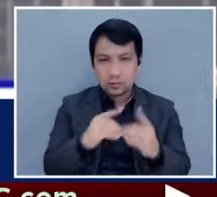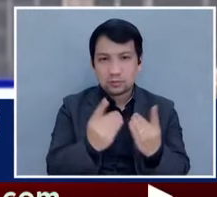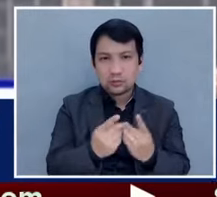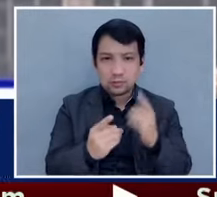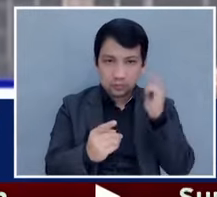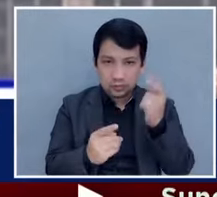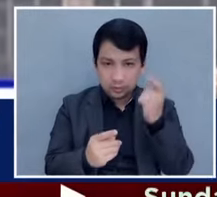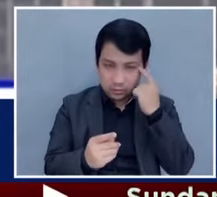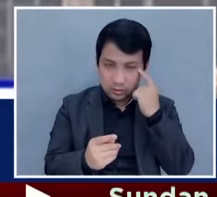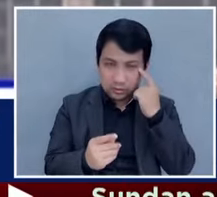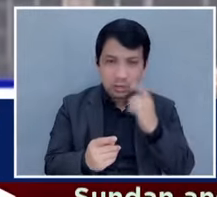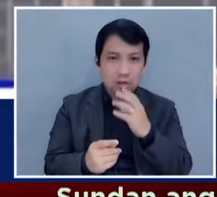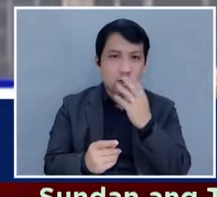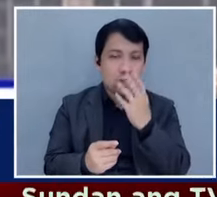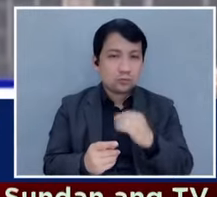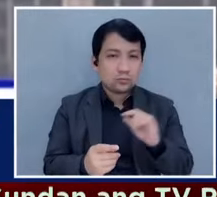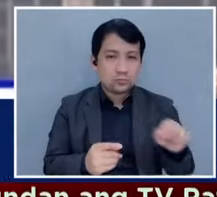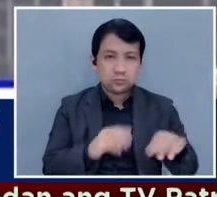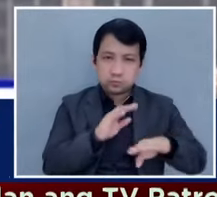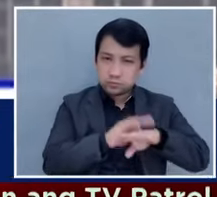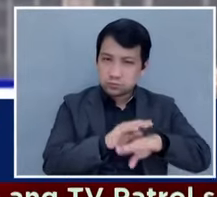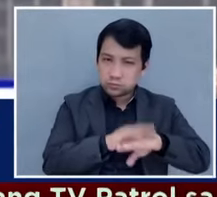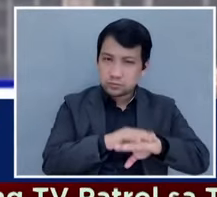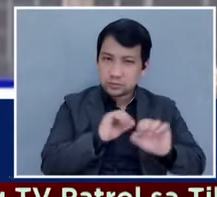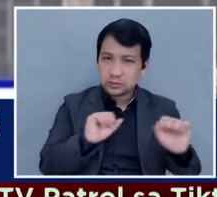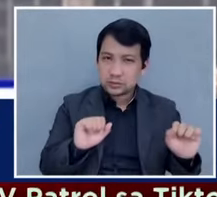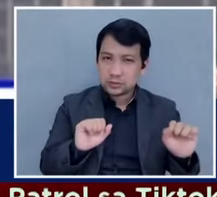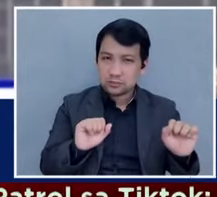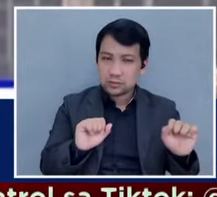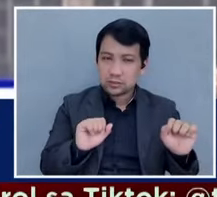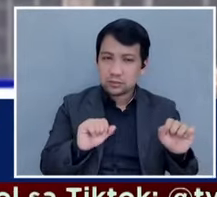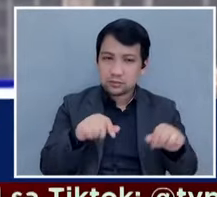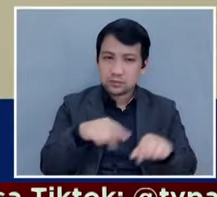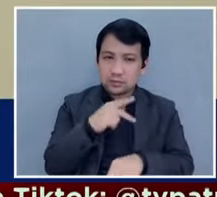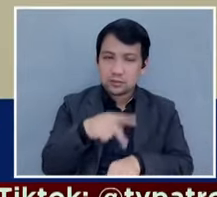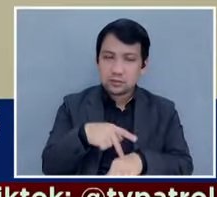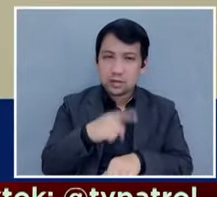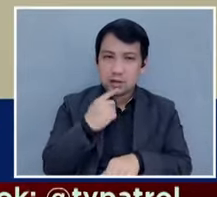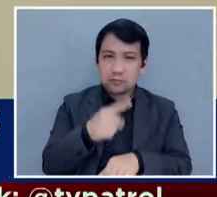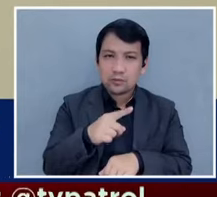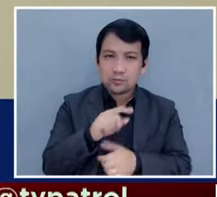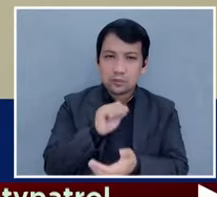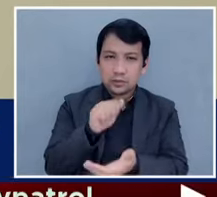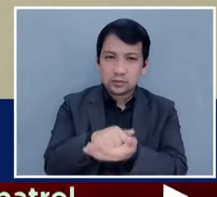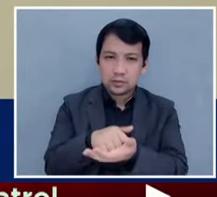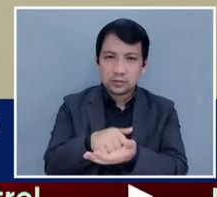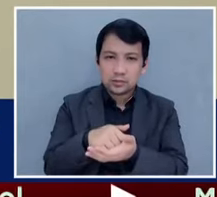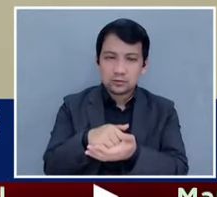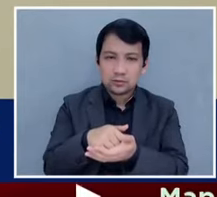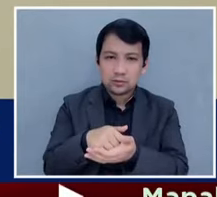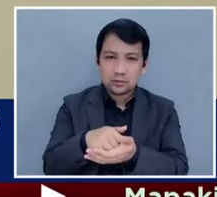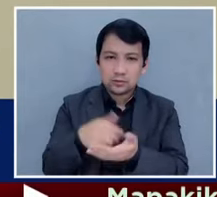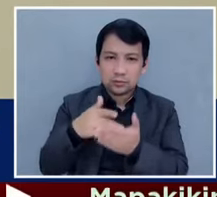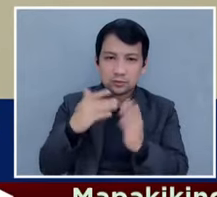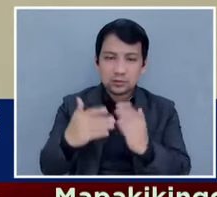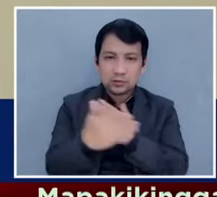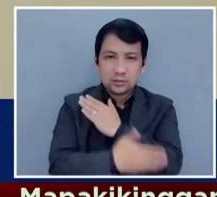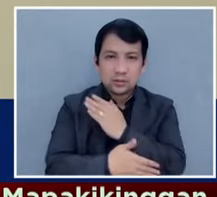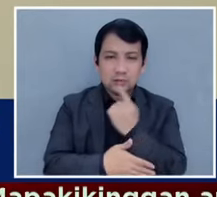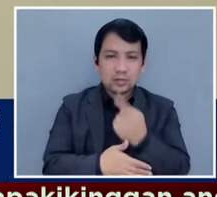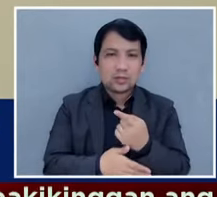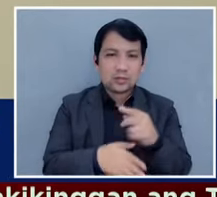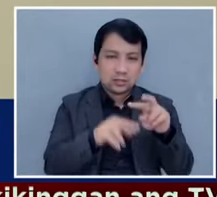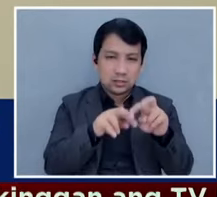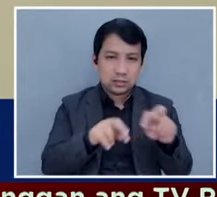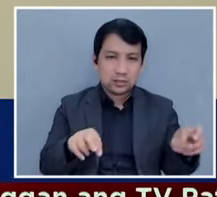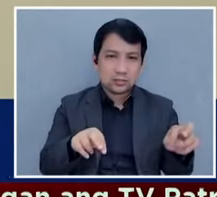para matiyak kung may banta sa seguridad ng bansa ang umano'y pagpasok ng mga dayuhang estudyante. Pinaiimbisigahan din